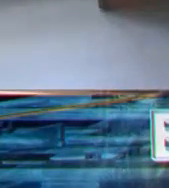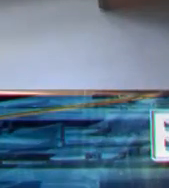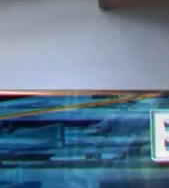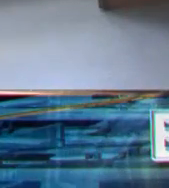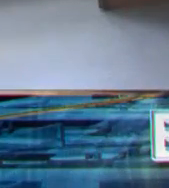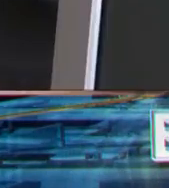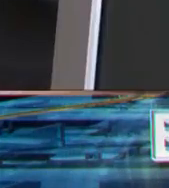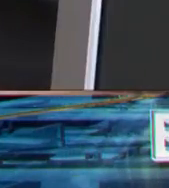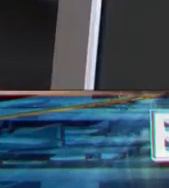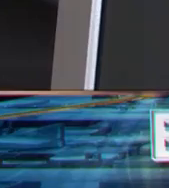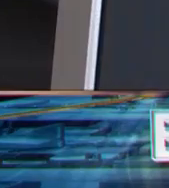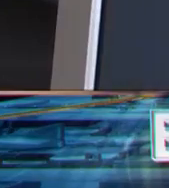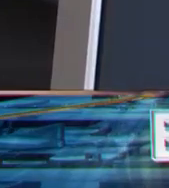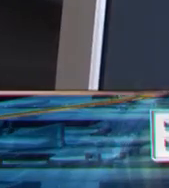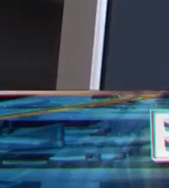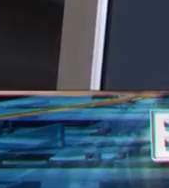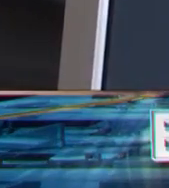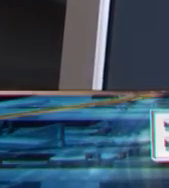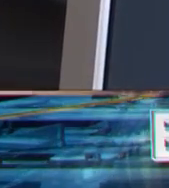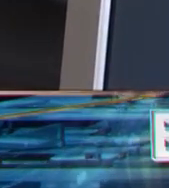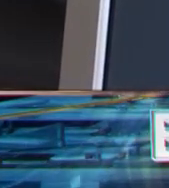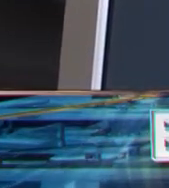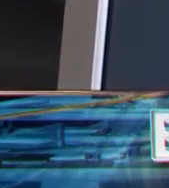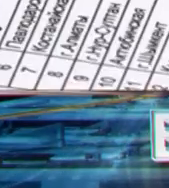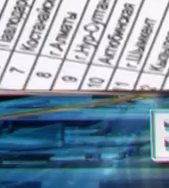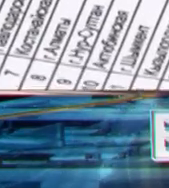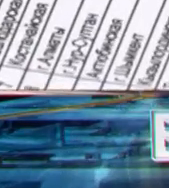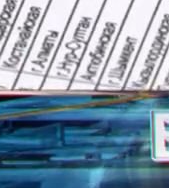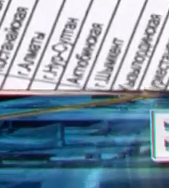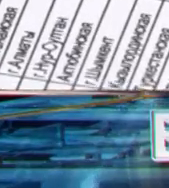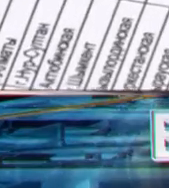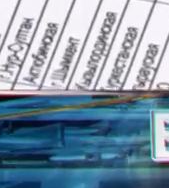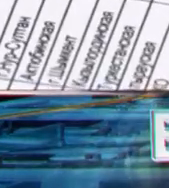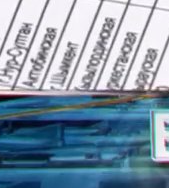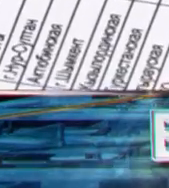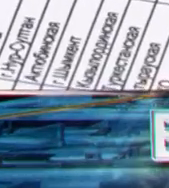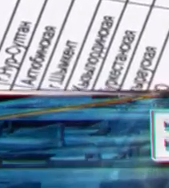Әлеуметтік қызметтер порталы үлкен сұранысқа ие, өңірде 2500 мүгедек көмегіне жүгінген.